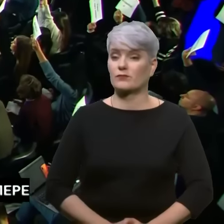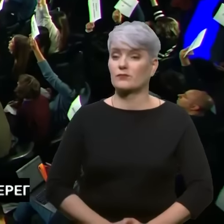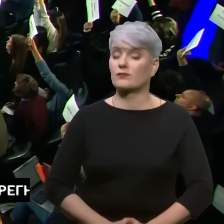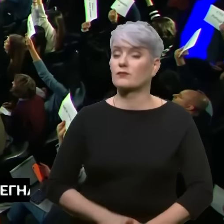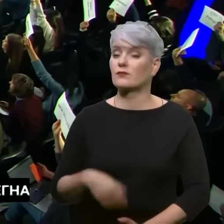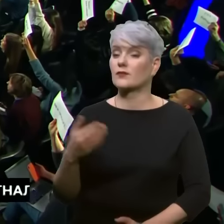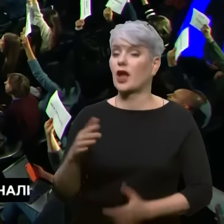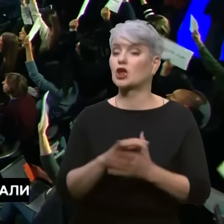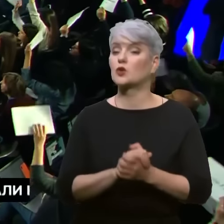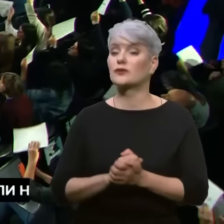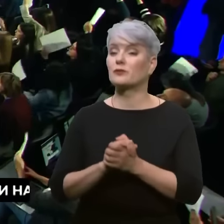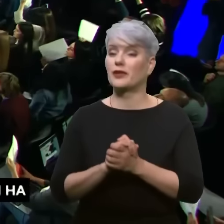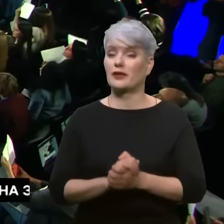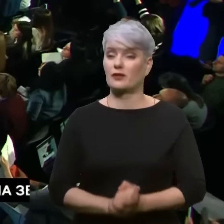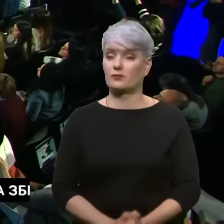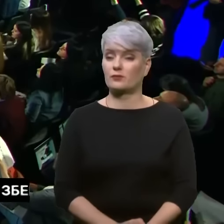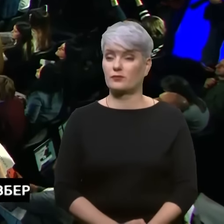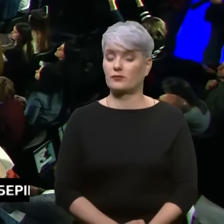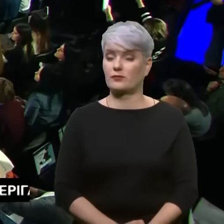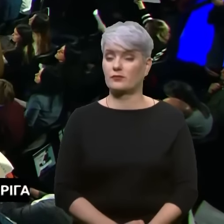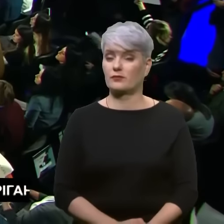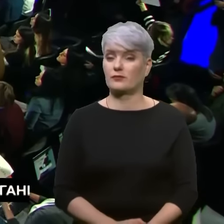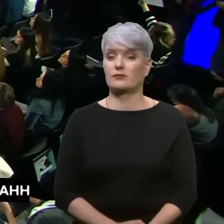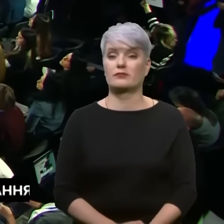Так, давайте суспільне.